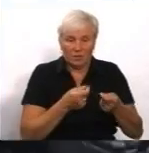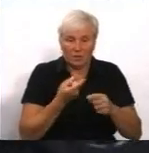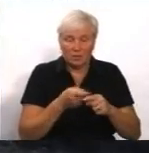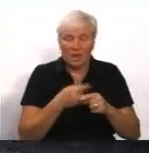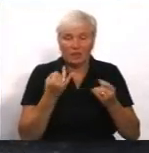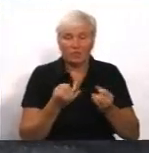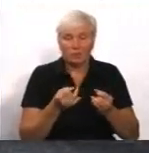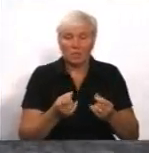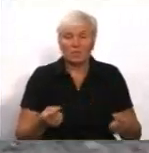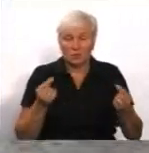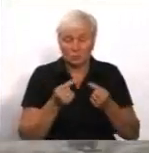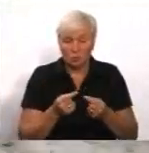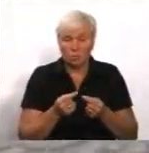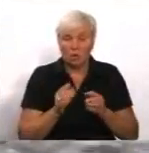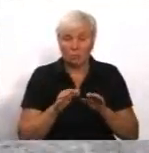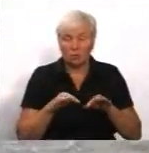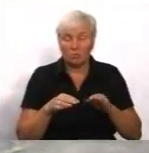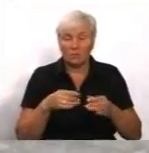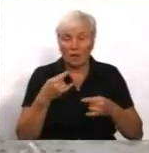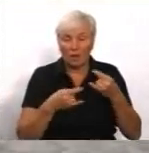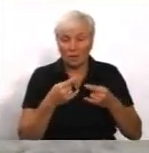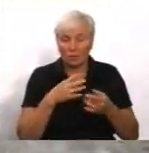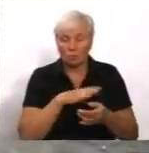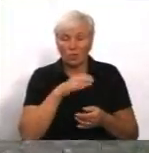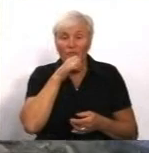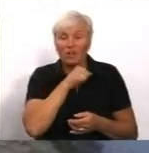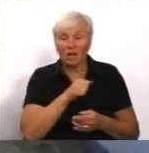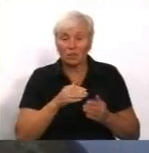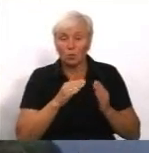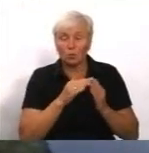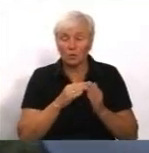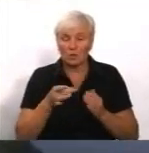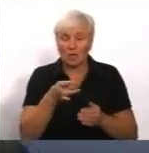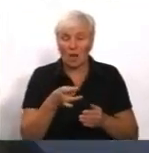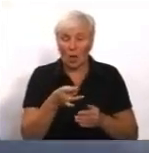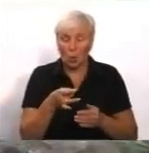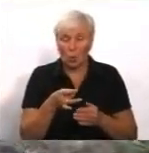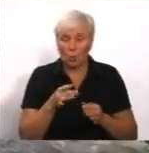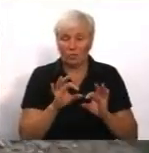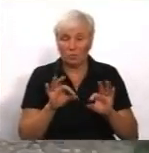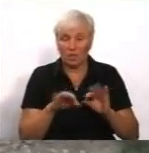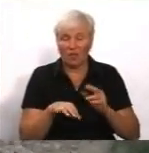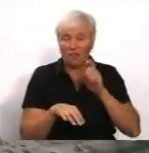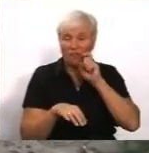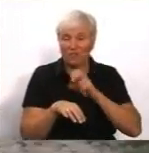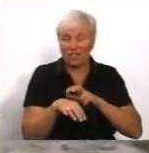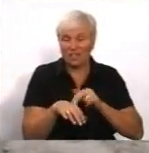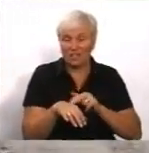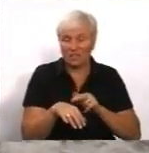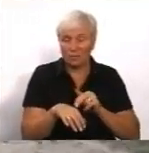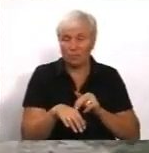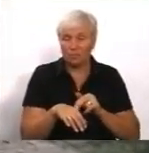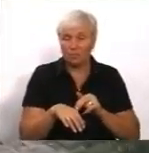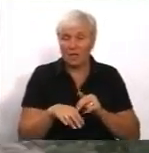співпала. Утрутохімікати були вкрадені в підприємців із сусідніх районів, розповідає речниця поліції Вінниччини Анна Олійник. Нині